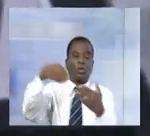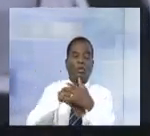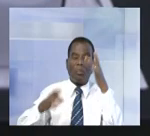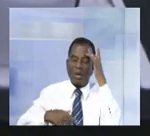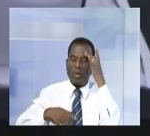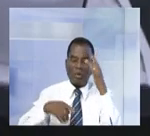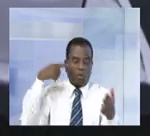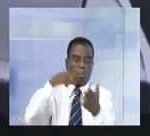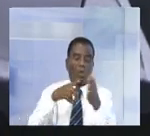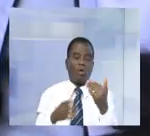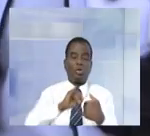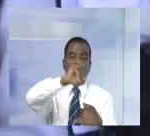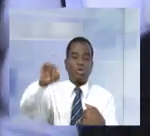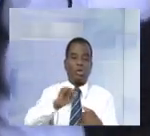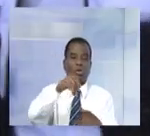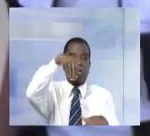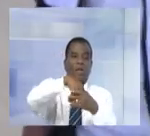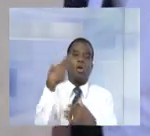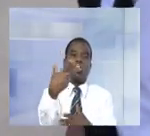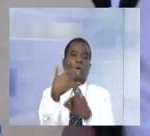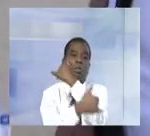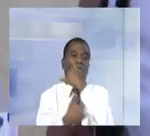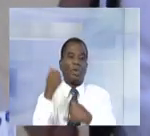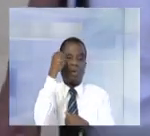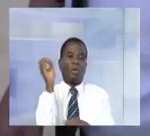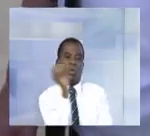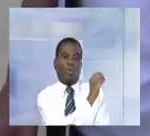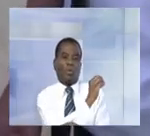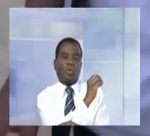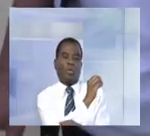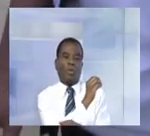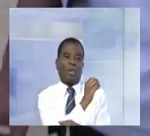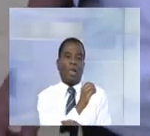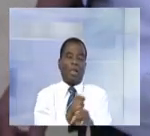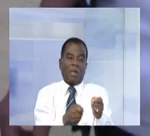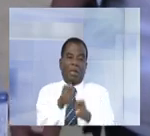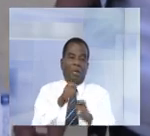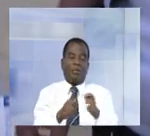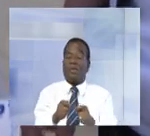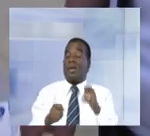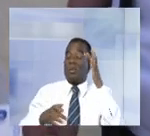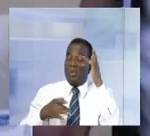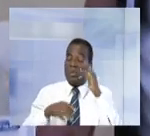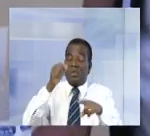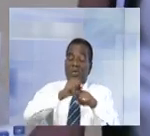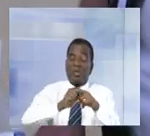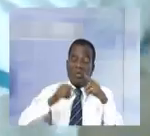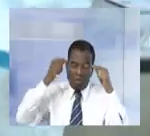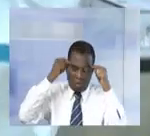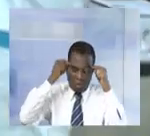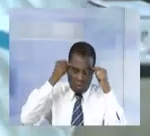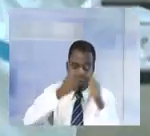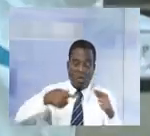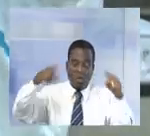constatée jeudi par l'OMS, dans les trois pays d'Afrique de l'Ouest affectés, la gestion de l'épidémie est un sujet de préoccupation